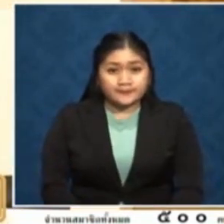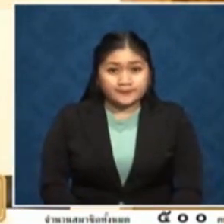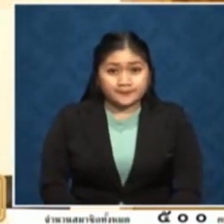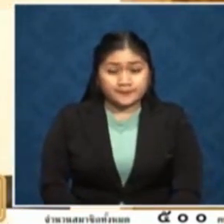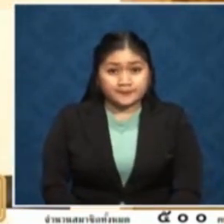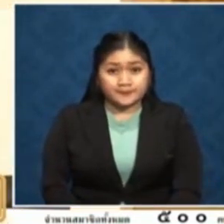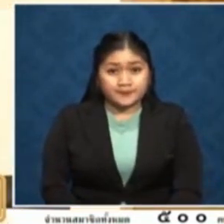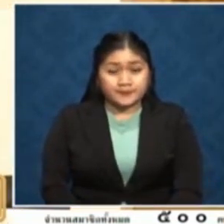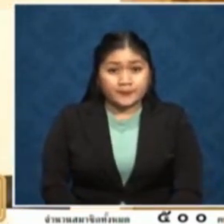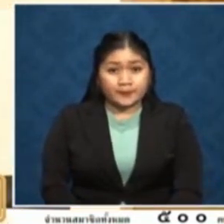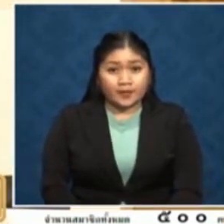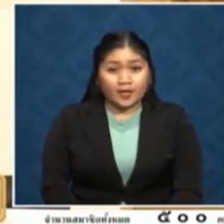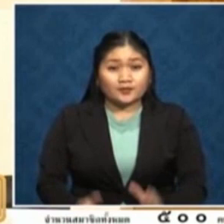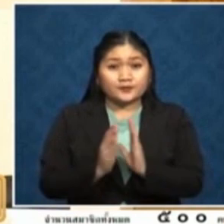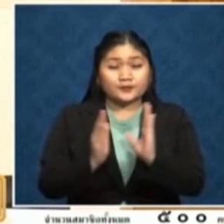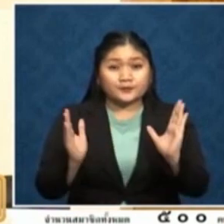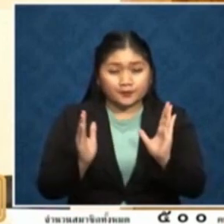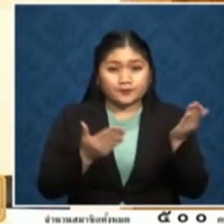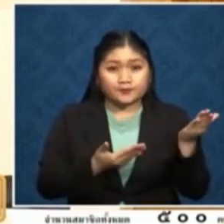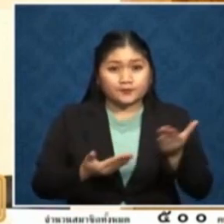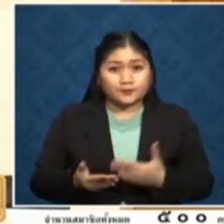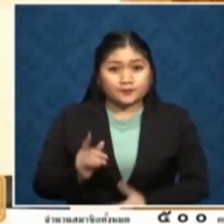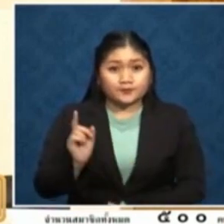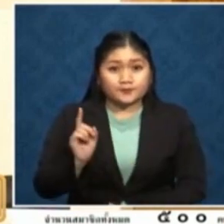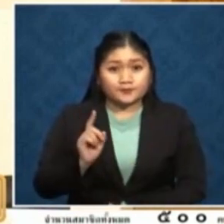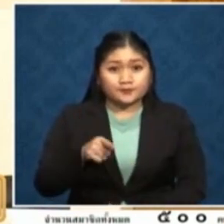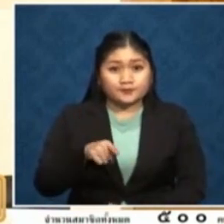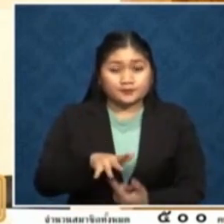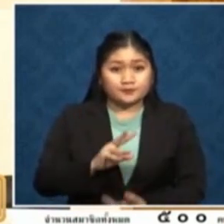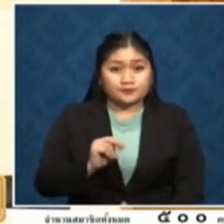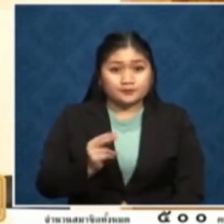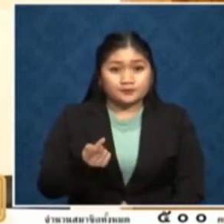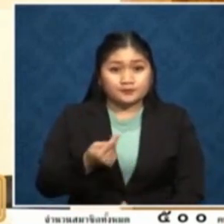ดินไปข้างหน้าเราก้าวไปได้ไกลกว่าที่อื่นแล้วนะครับขอบคุณมากครับ